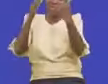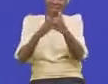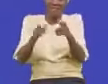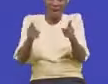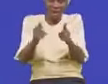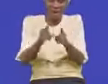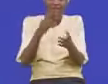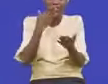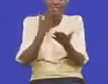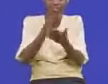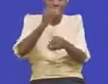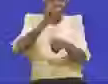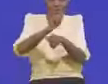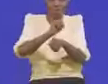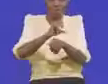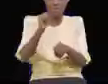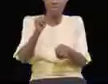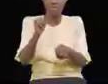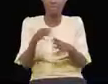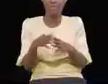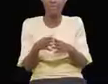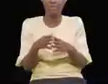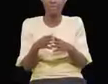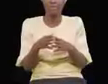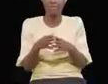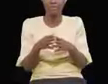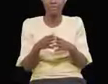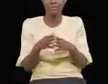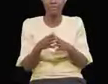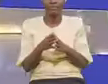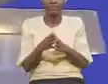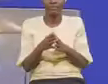dɔ nyiwɔwɔ le anyigba dzi si ke dze mawu nu